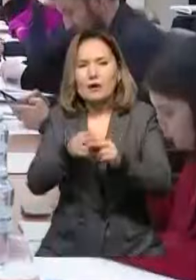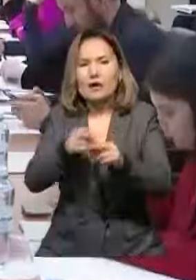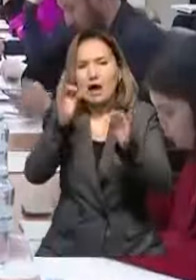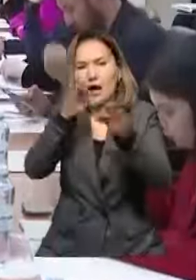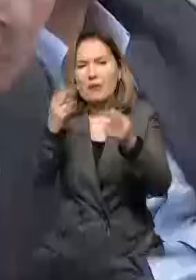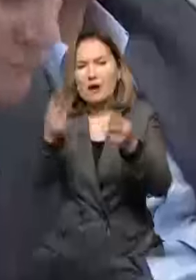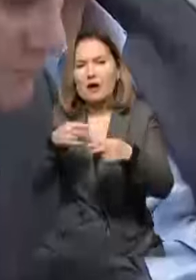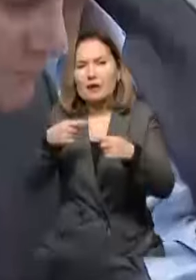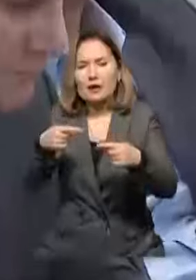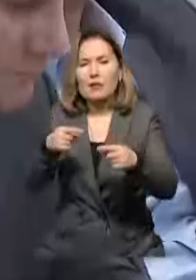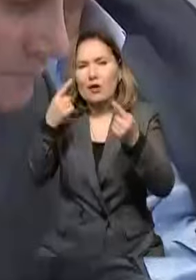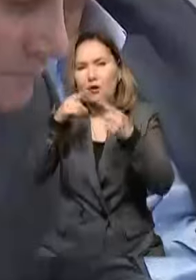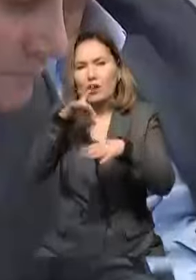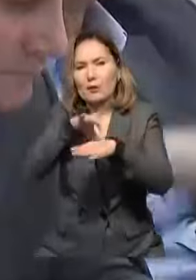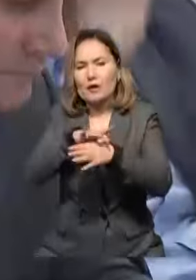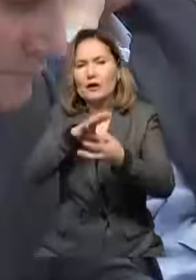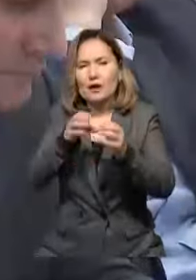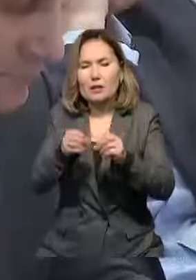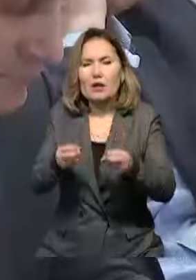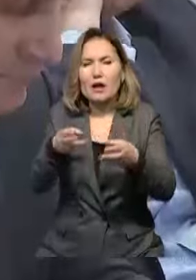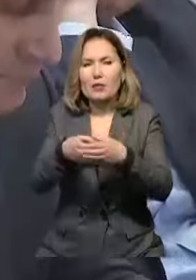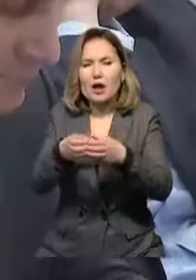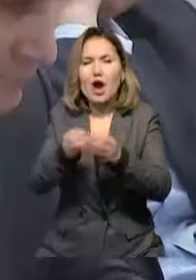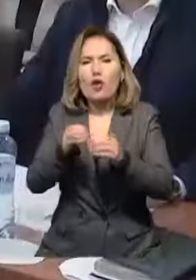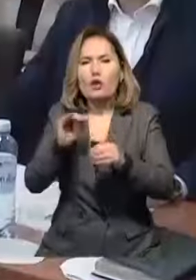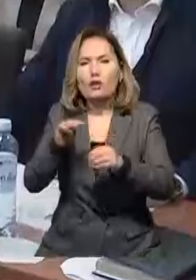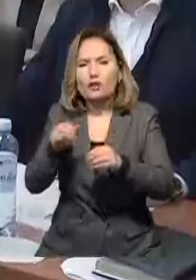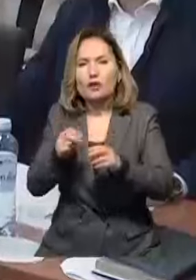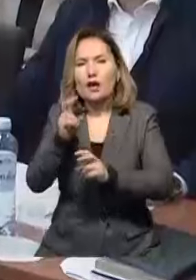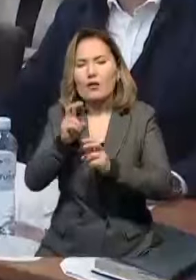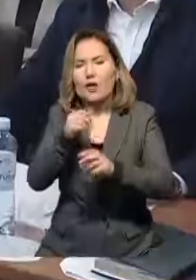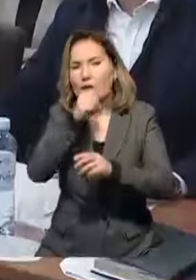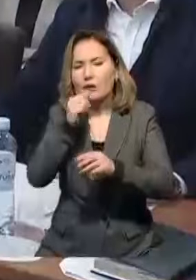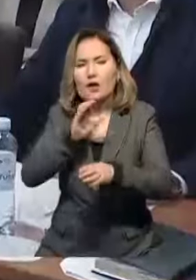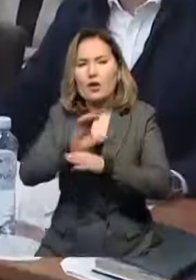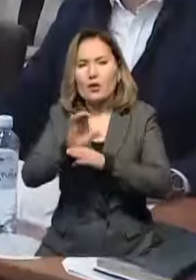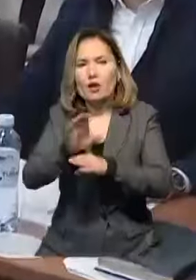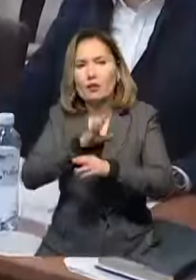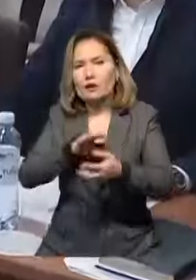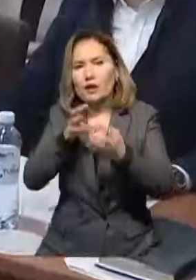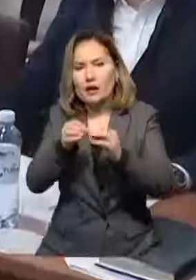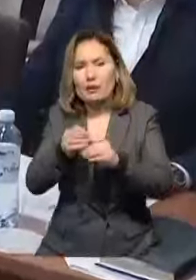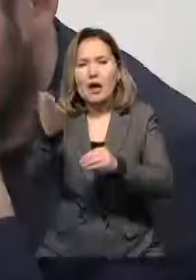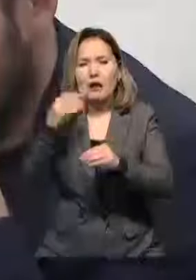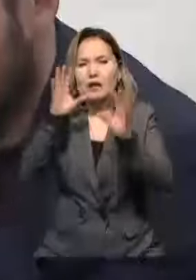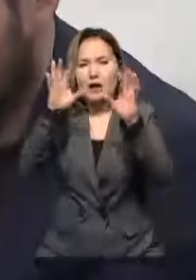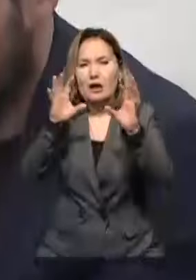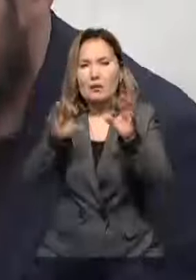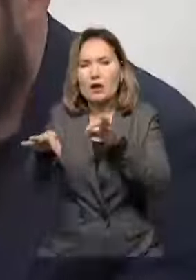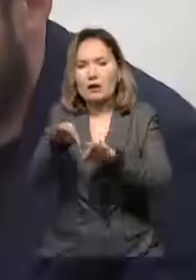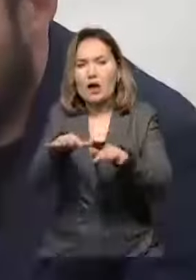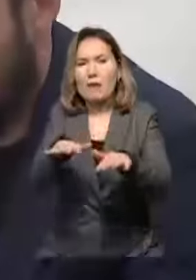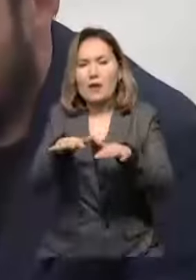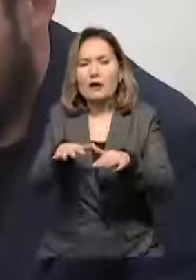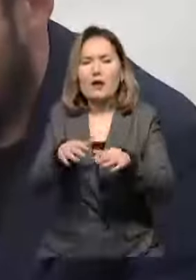зертханаға қажетті 1000 құрал алынды. Қылмыстық топтар осылайша 10 000 тонна есірткі өндіруді жоспарлаған көрінеді. Айта кетейік, бұған дейін заң жобасы